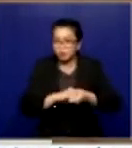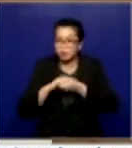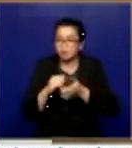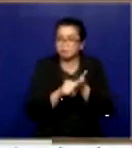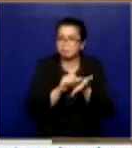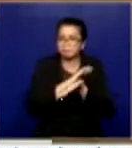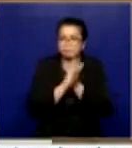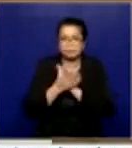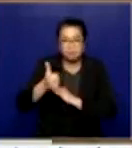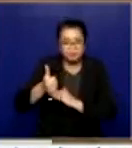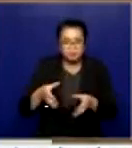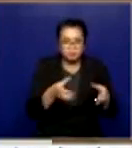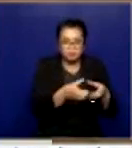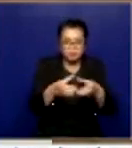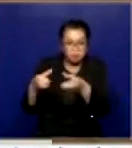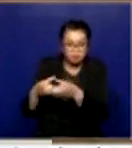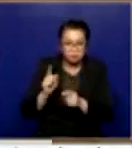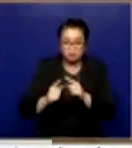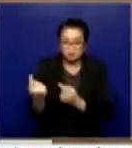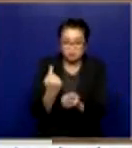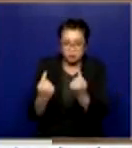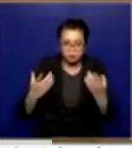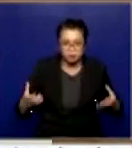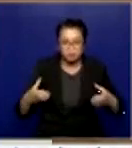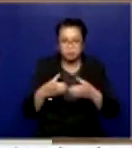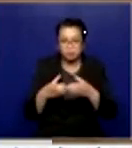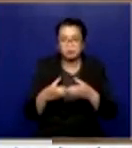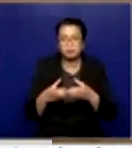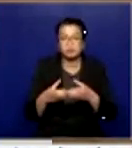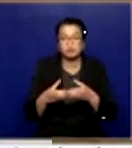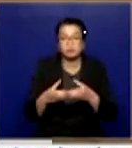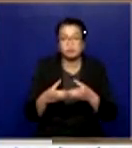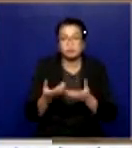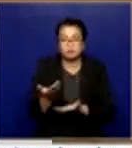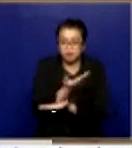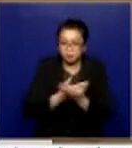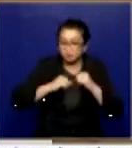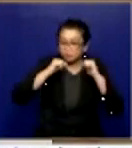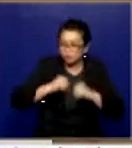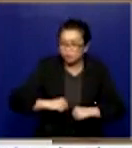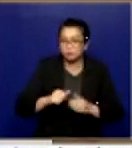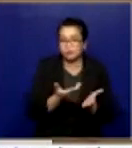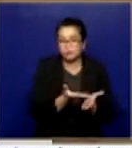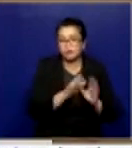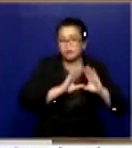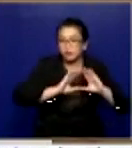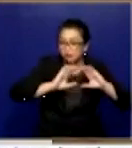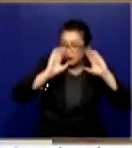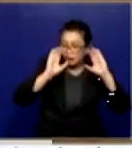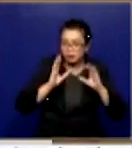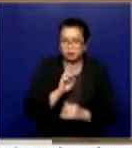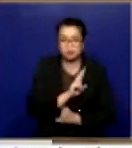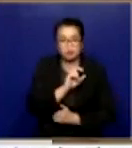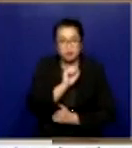โดยเอาทุกภาคส่วนที่มีส่วนเกี่ยวข้องอีกทั้งรัฐบาลศาล